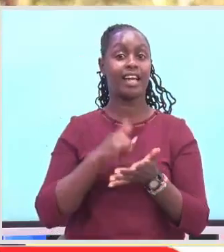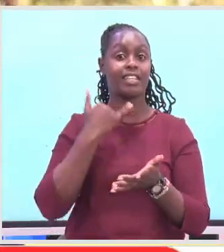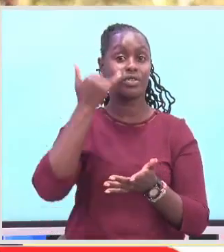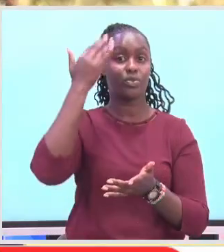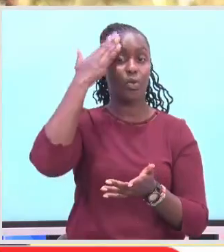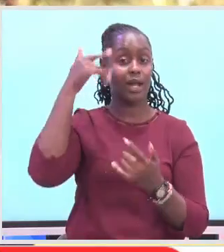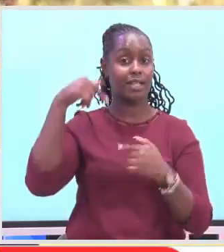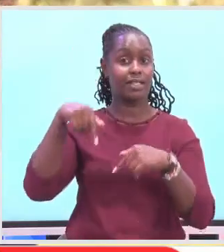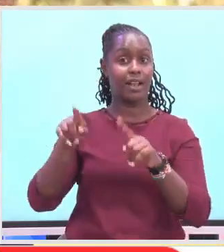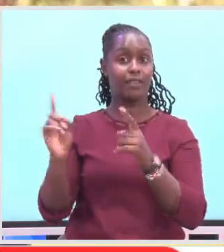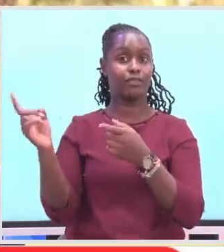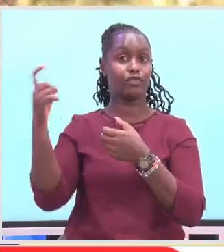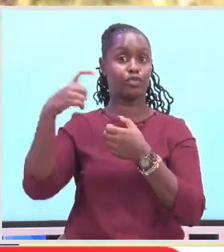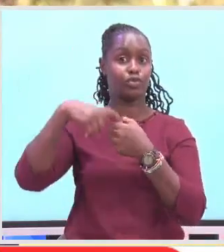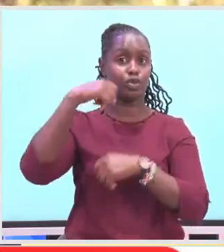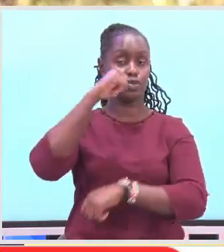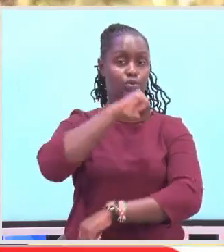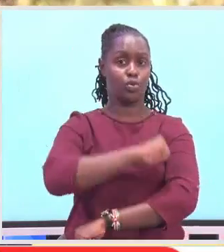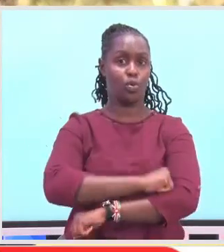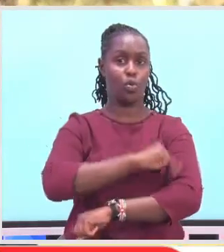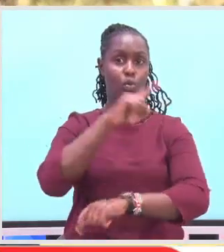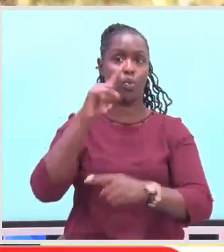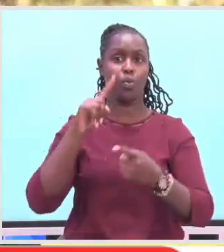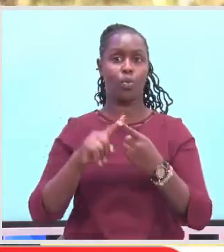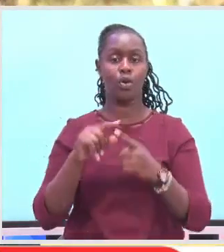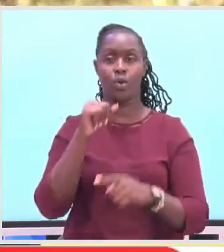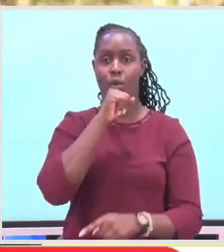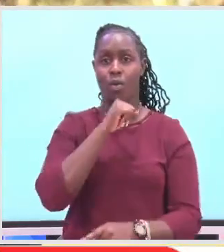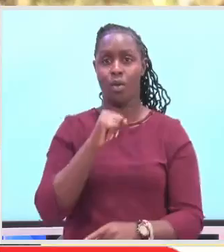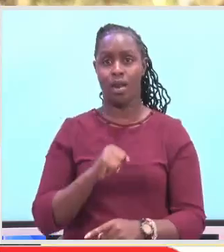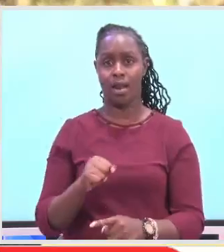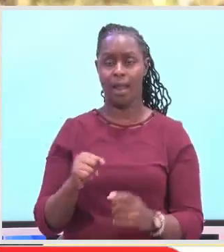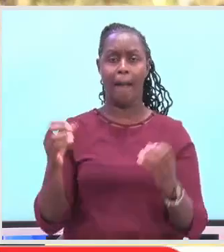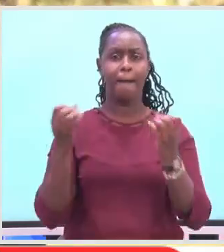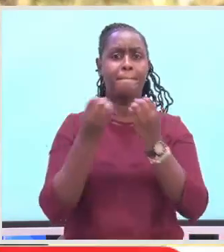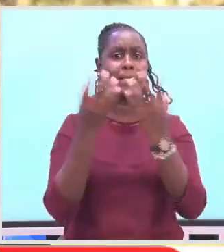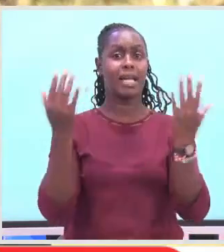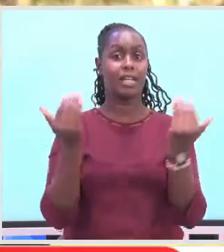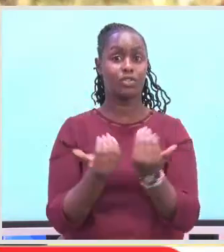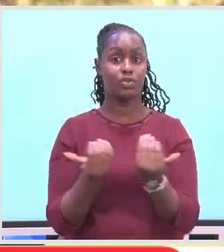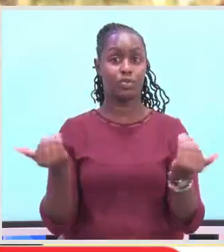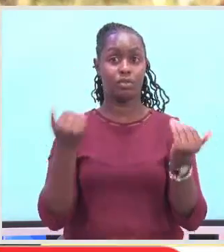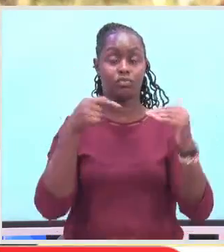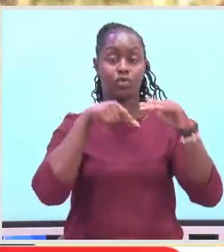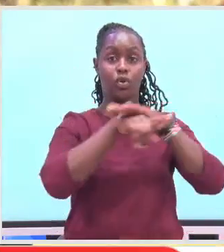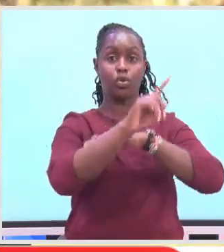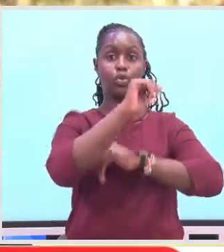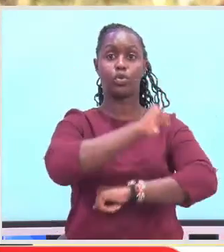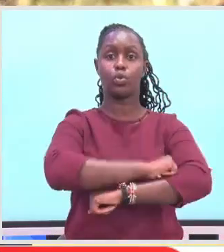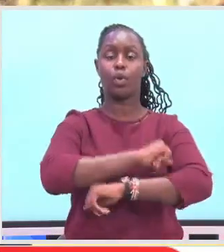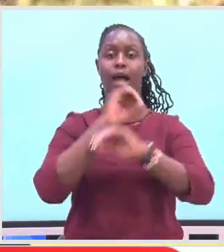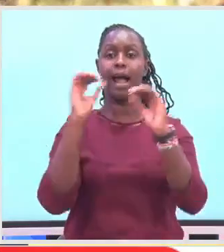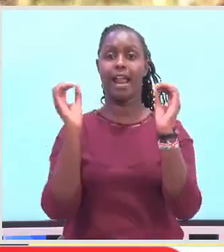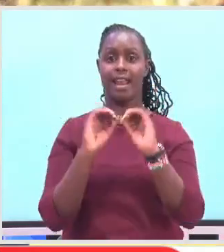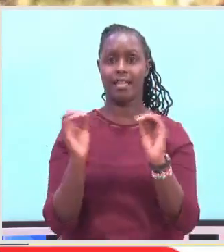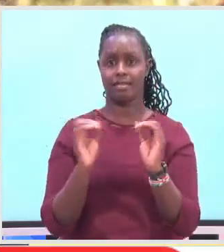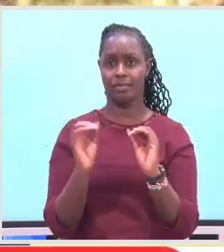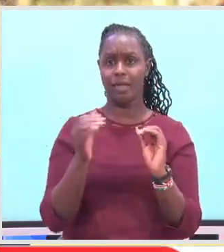Tuka kwa sababu watoto wengi hawakuweza kwenda shule na shule pia ni mbali. Nikaamua